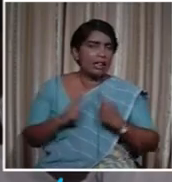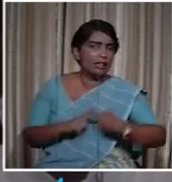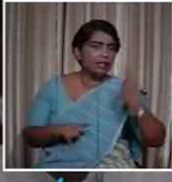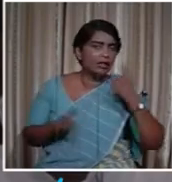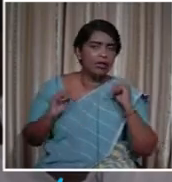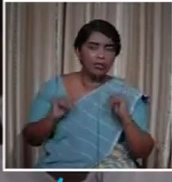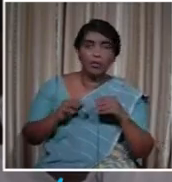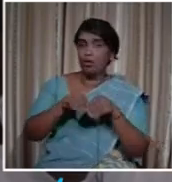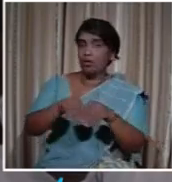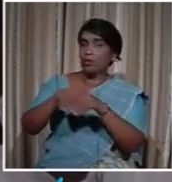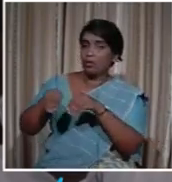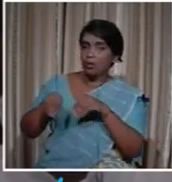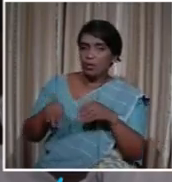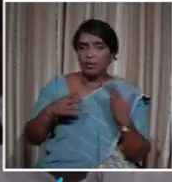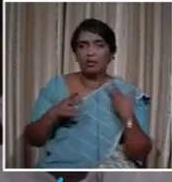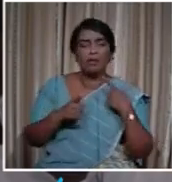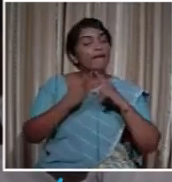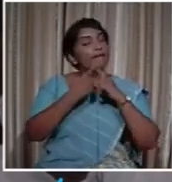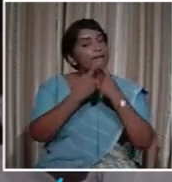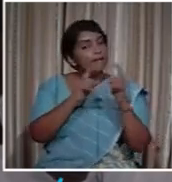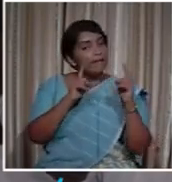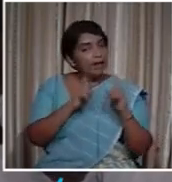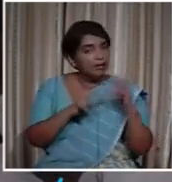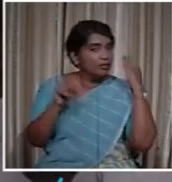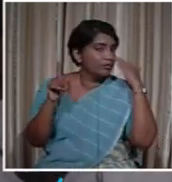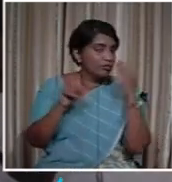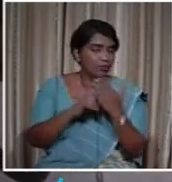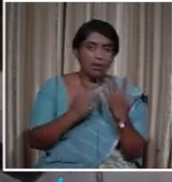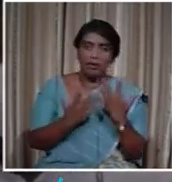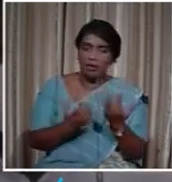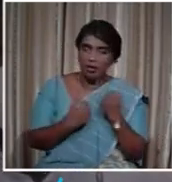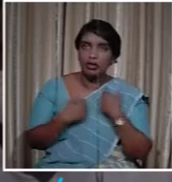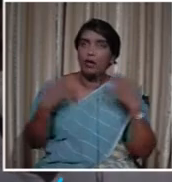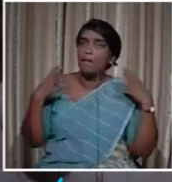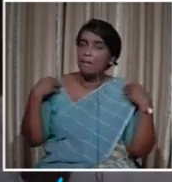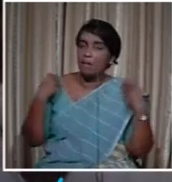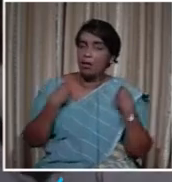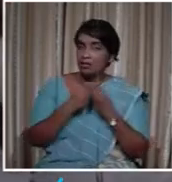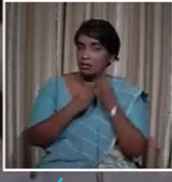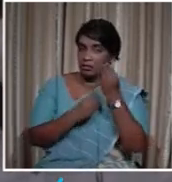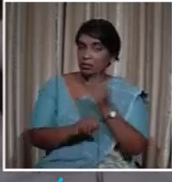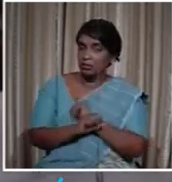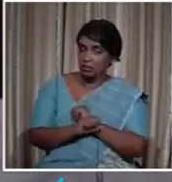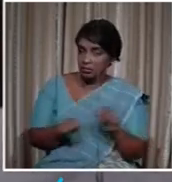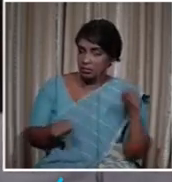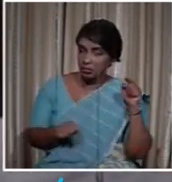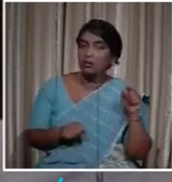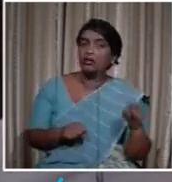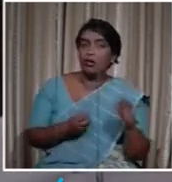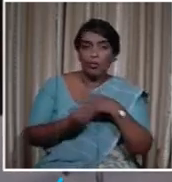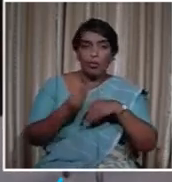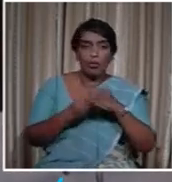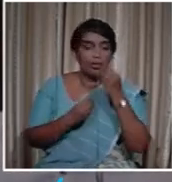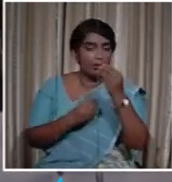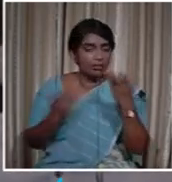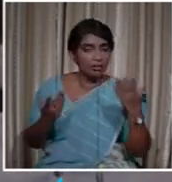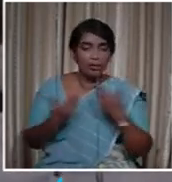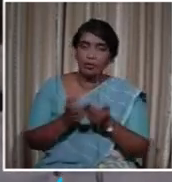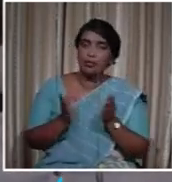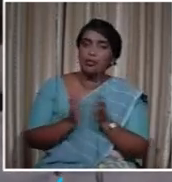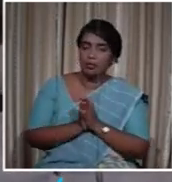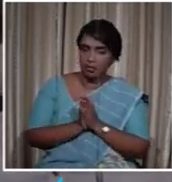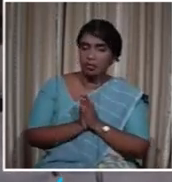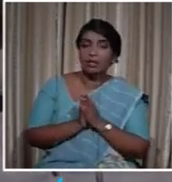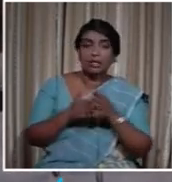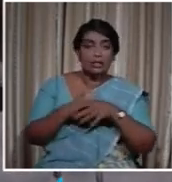வகையில் இன்னும் ஒரு உரப்பாவணையோ அல்லது அதற்கான பசலை வகைகளையோ வழங்க முடியாத அரசாங்கம் தன்னுடைய சொந்த மக்கள் தங்களுடைய சொந்த